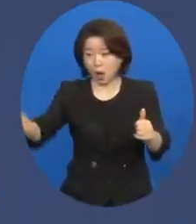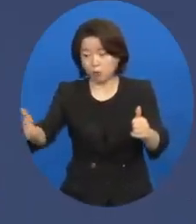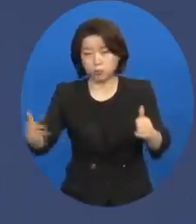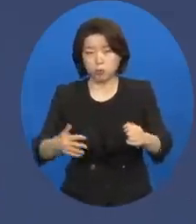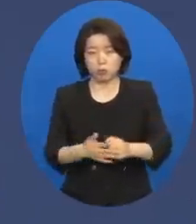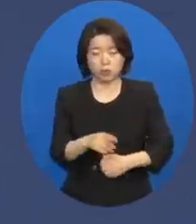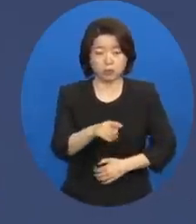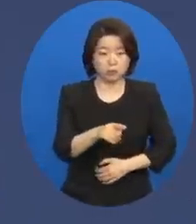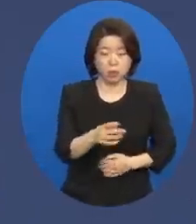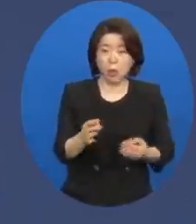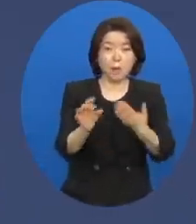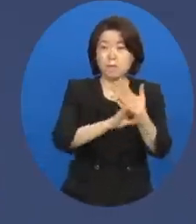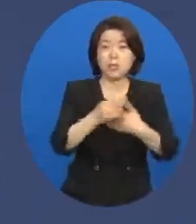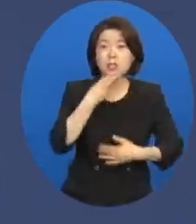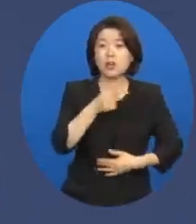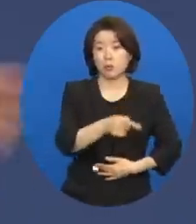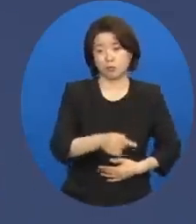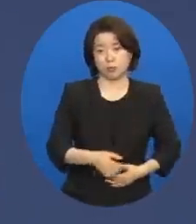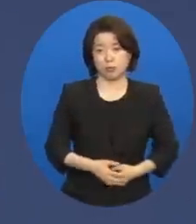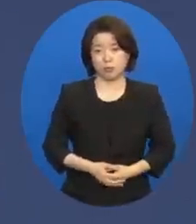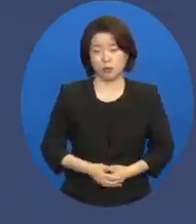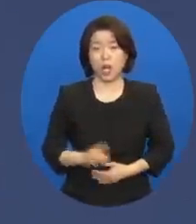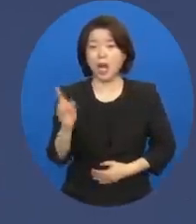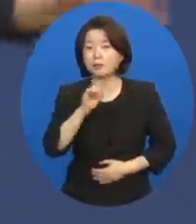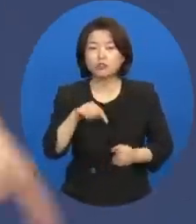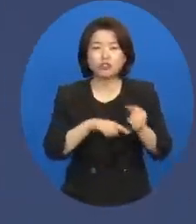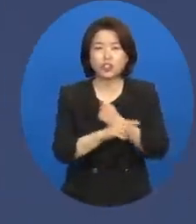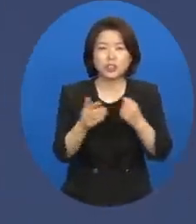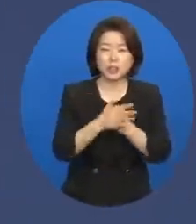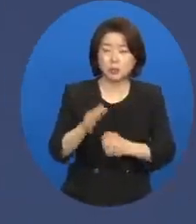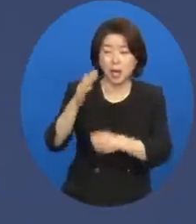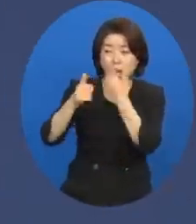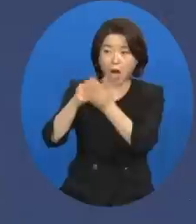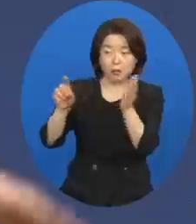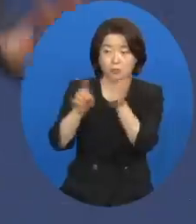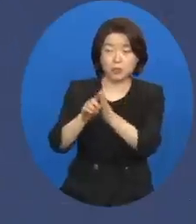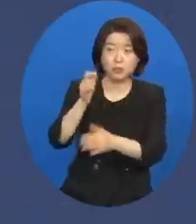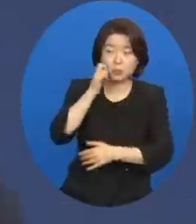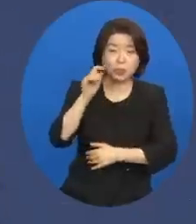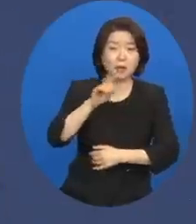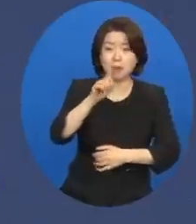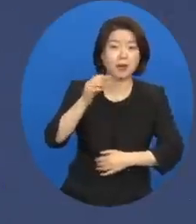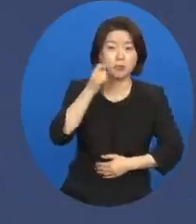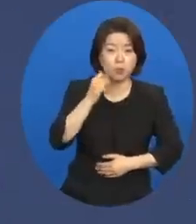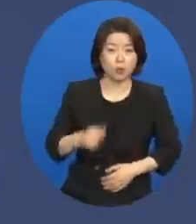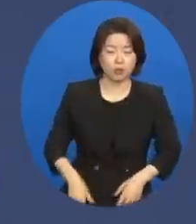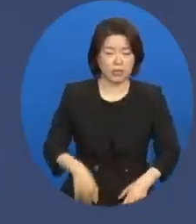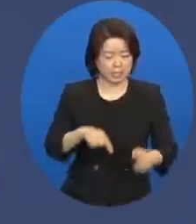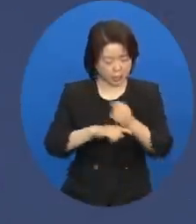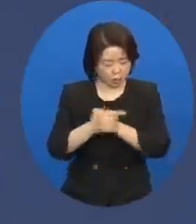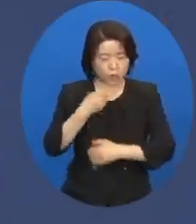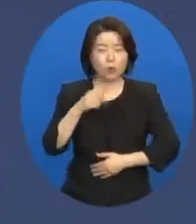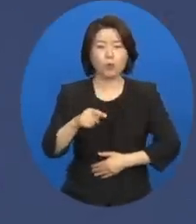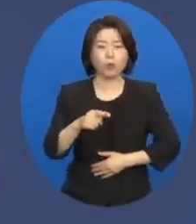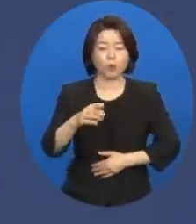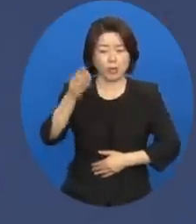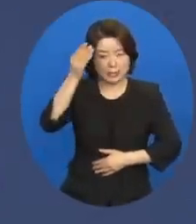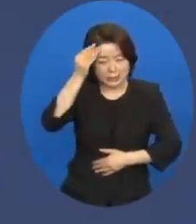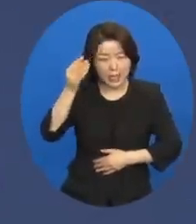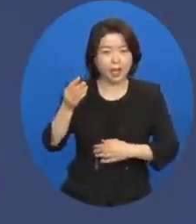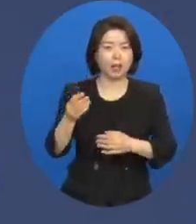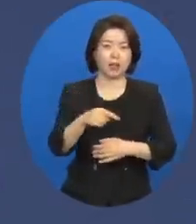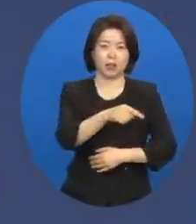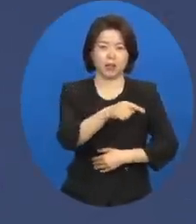트집을 잡겠어요? 무슨 이유로 하나님을 안 믿는다고 하겠어요? 이유도 없고 상식도 안